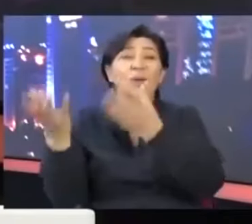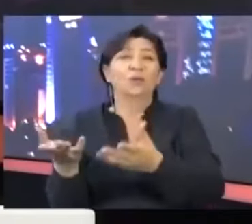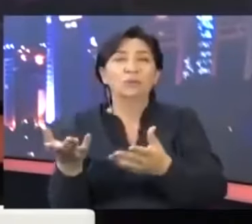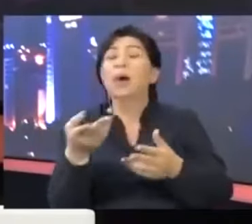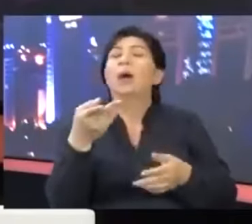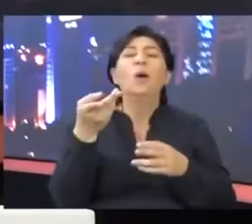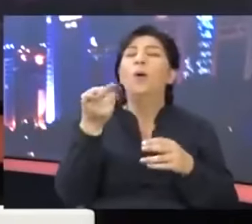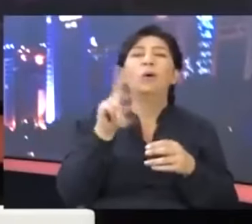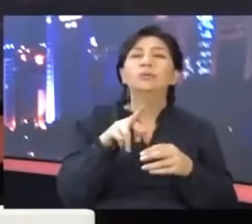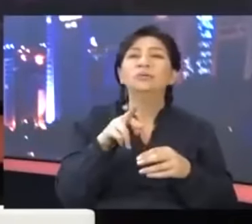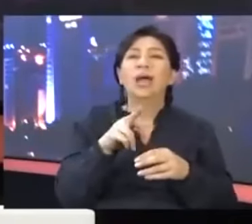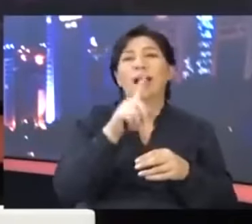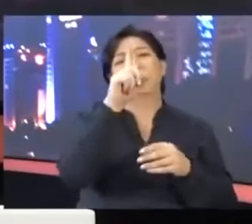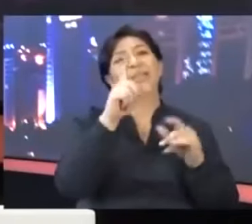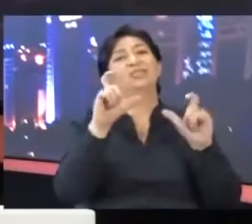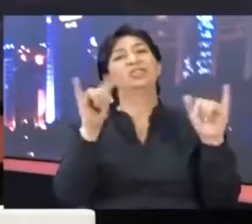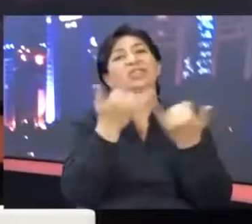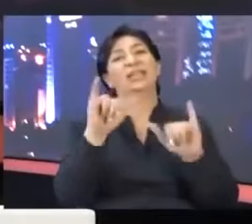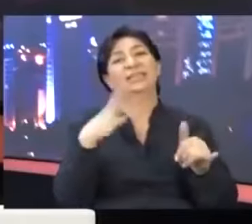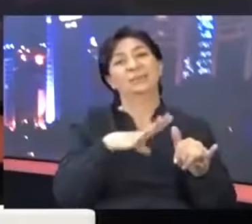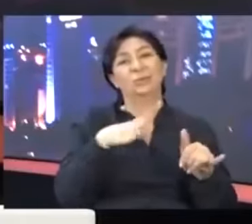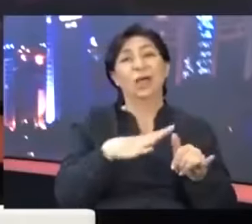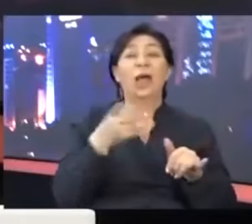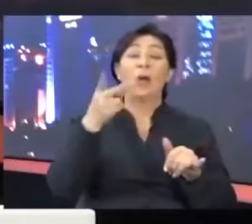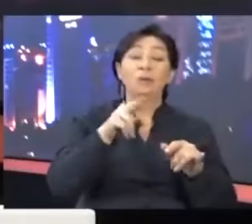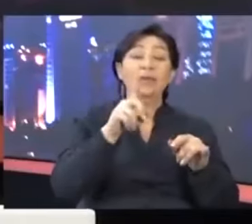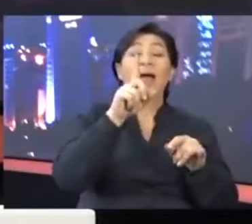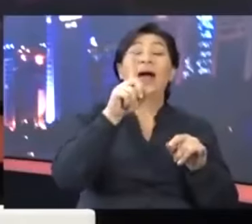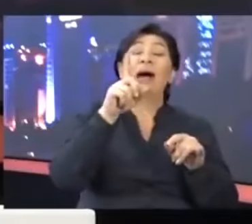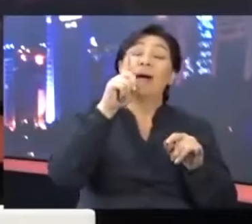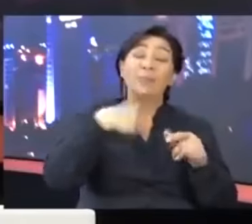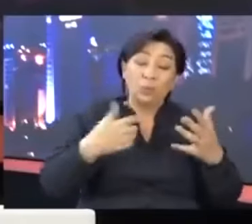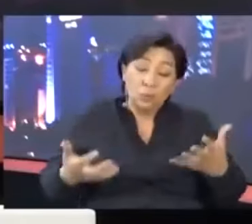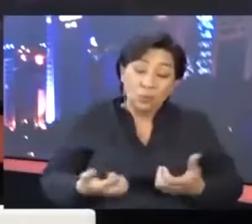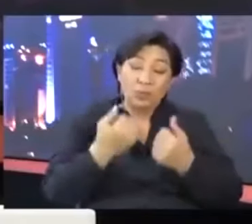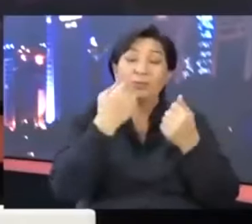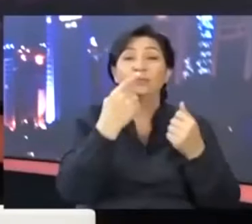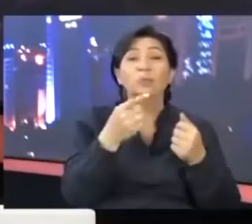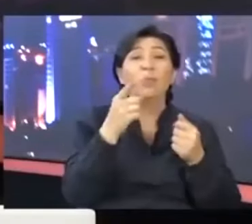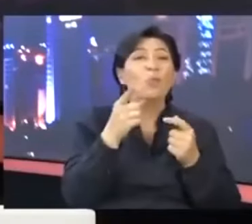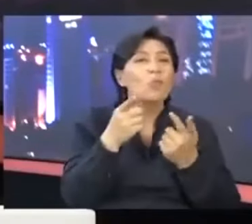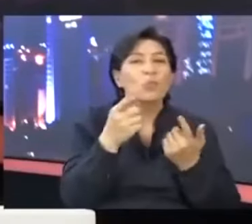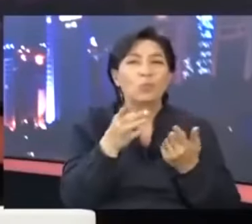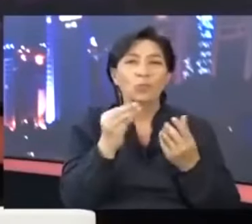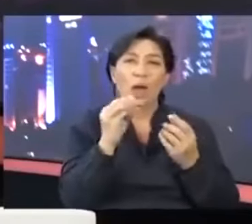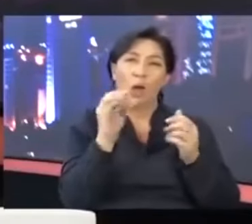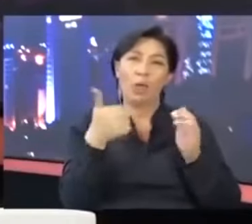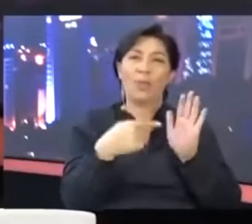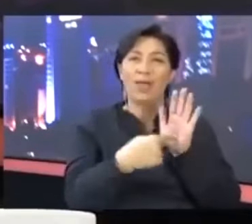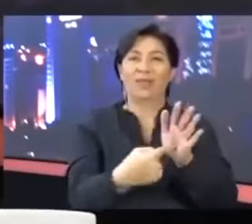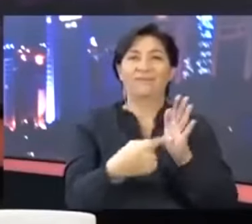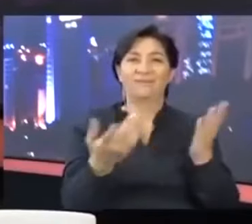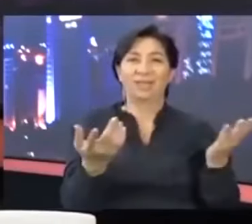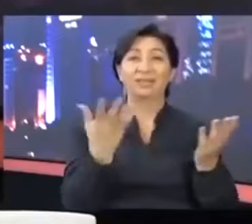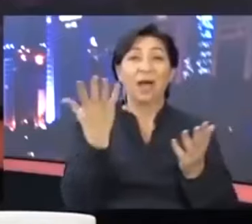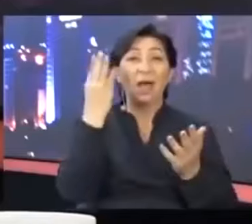ahirette Allah'tan Cennet istiyoruz ahirette Allah'tan Kurtuluş istiyoruz Bunlar dünyevi bir daireden çok daha önemli hedefler Bir de